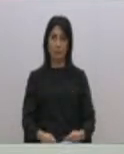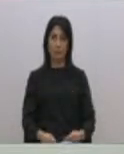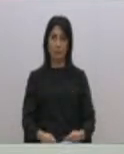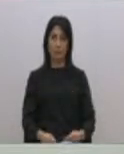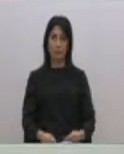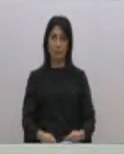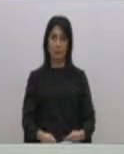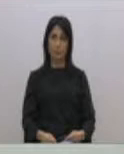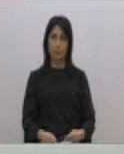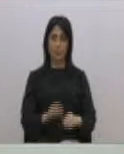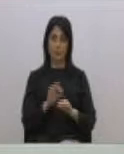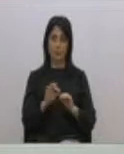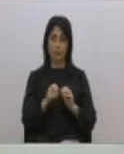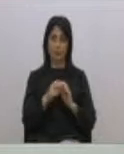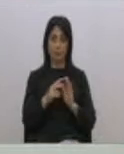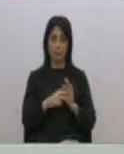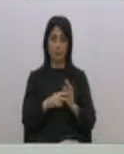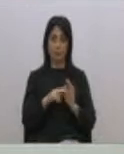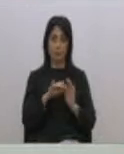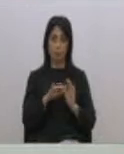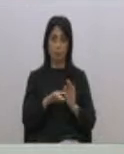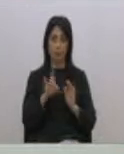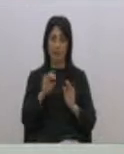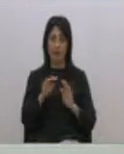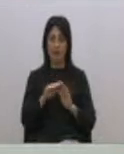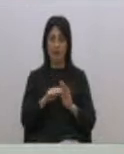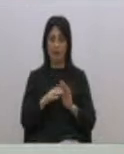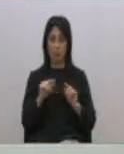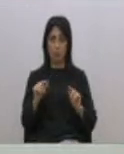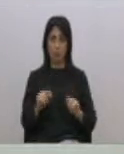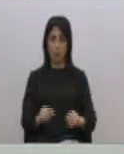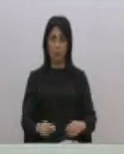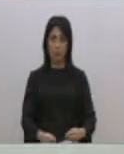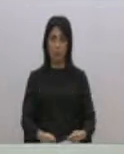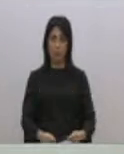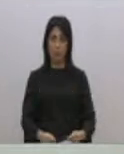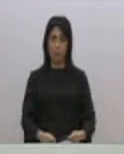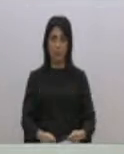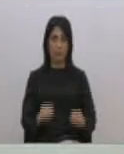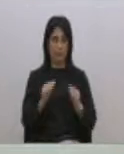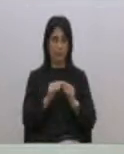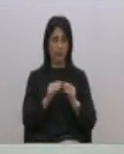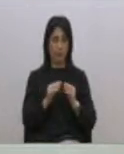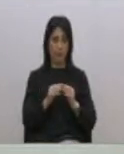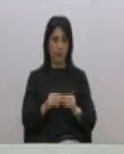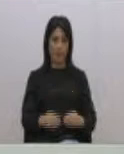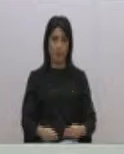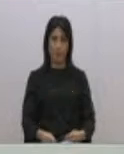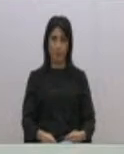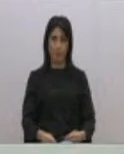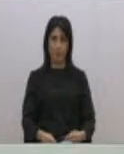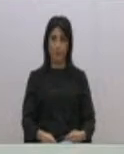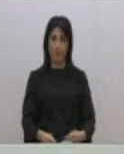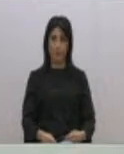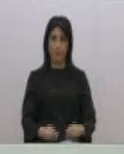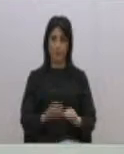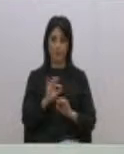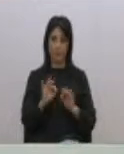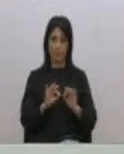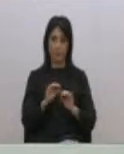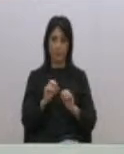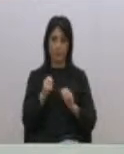კითხვებიც არ არის. პროექტის მე-18 პუნქტი, რეგლამენტის 44 მომხრე. არ არის სულელება? კითხვები არ არის.